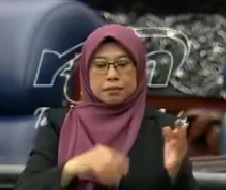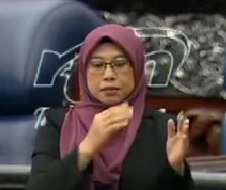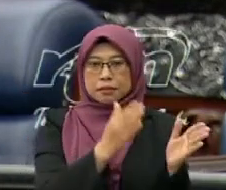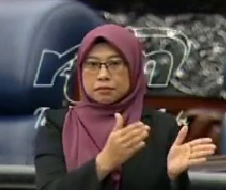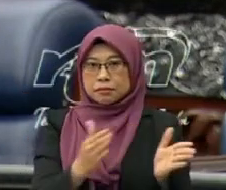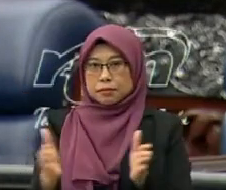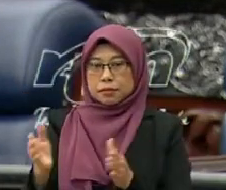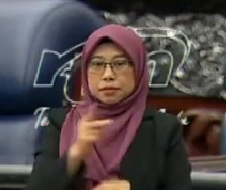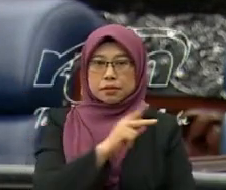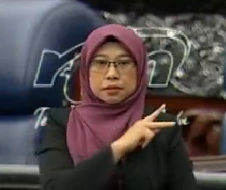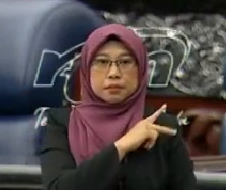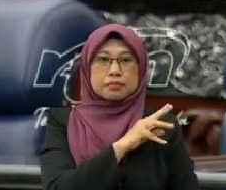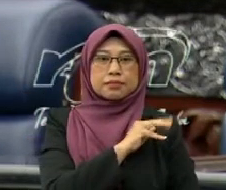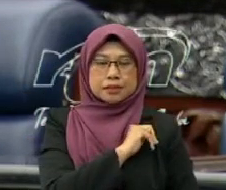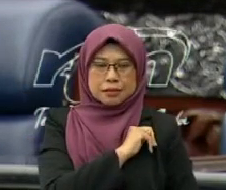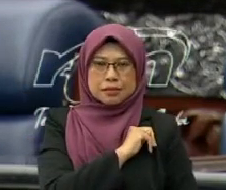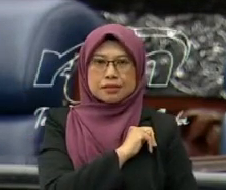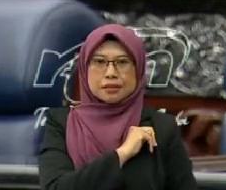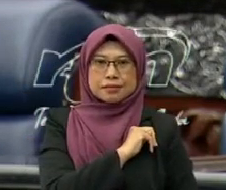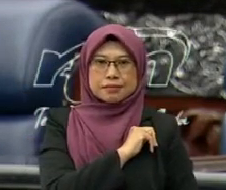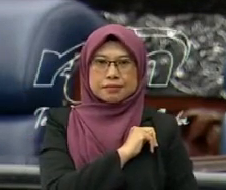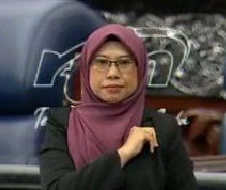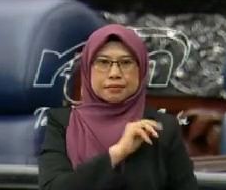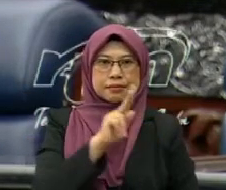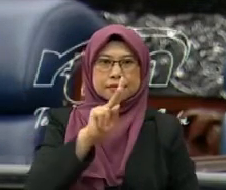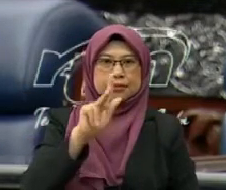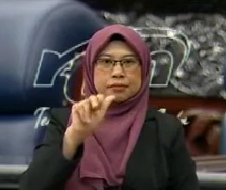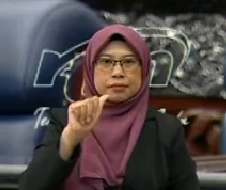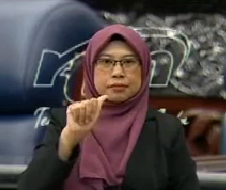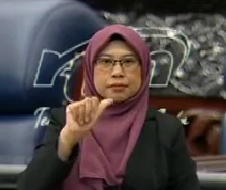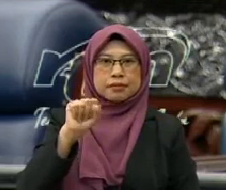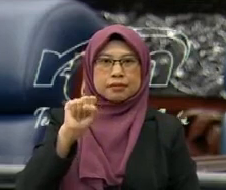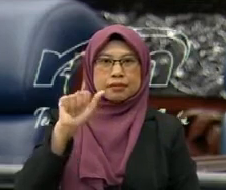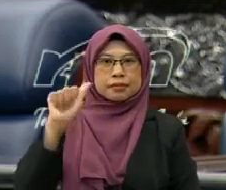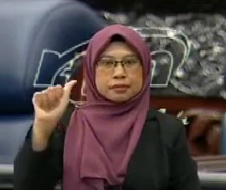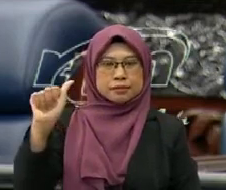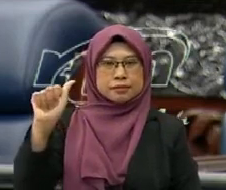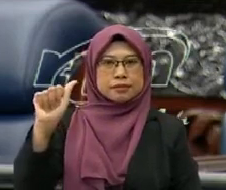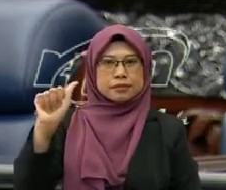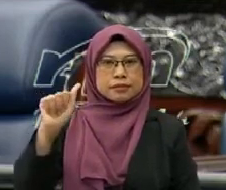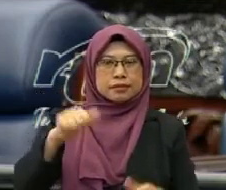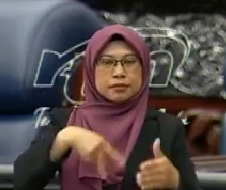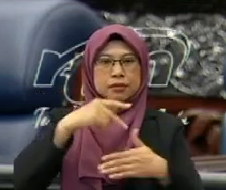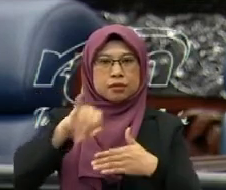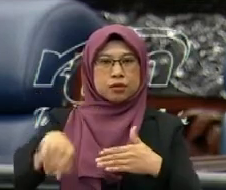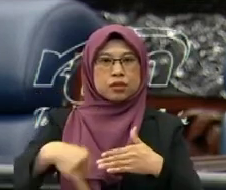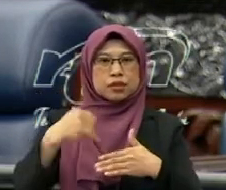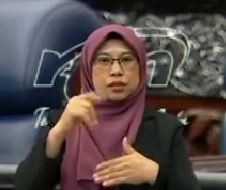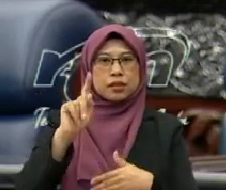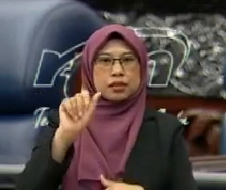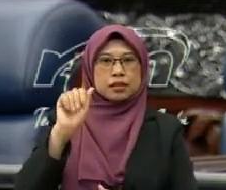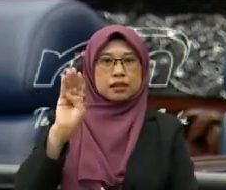Kementerian alam sekitar dan air kasa dalam pelaksanaan Project